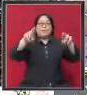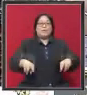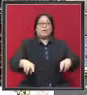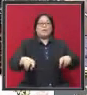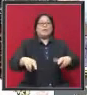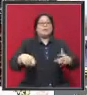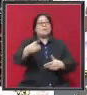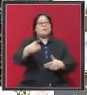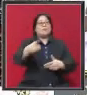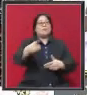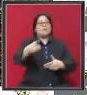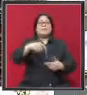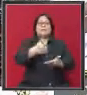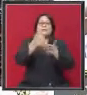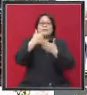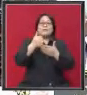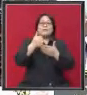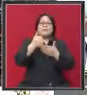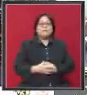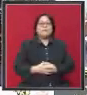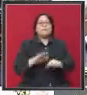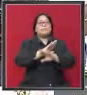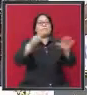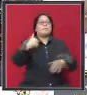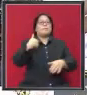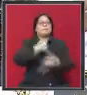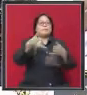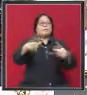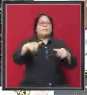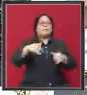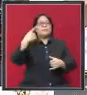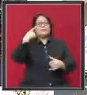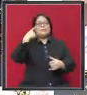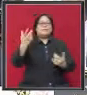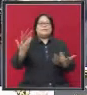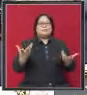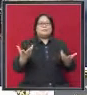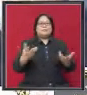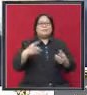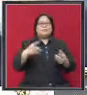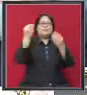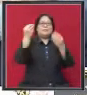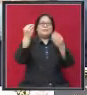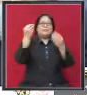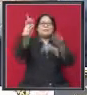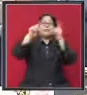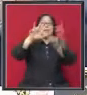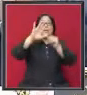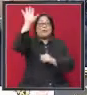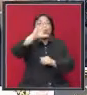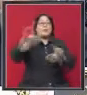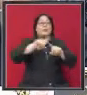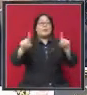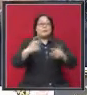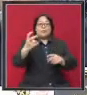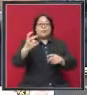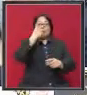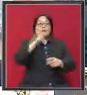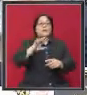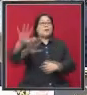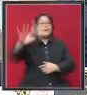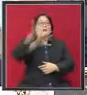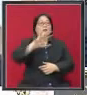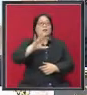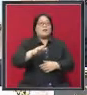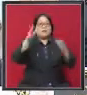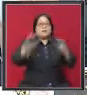rakyat yang meruntunkan bantuan? Jangan kita masih leka membilang-bilang bintang di langit, tapi buta pada